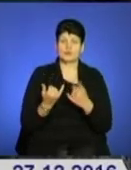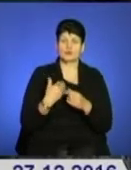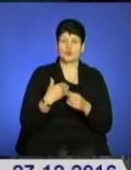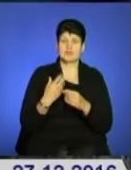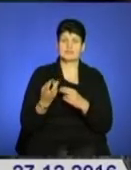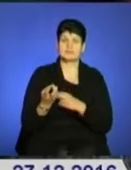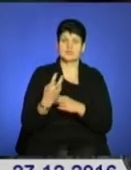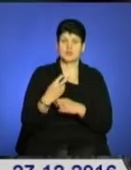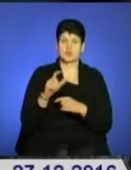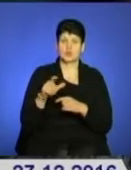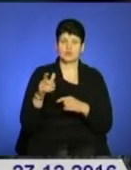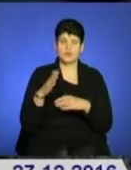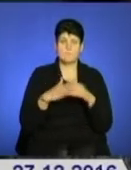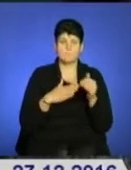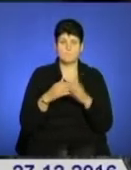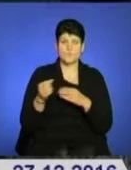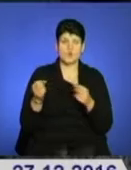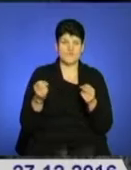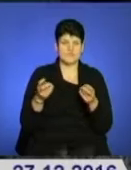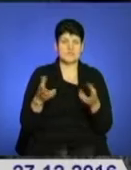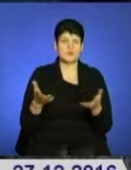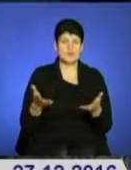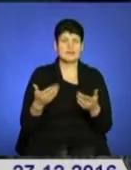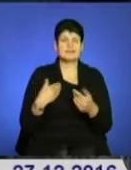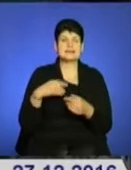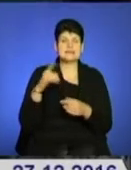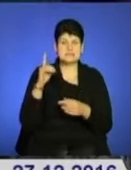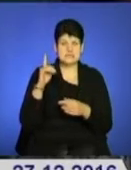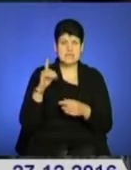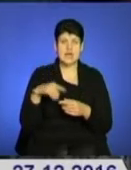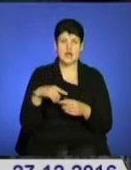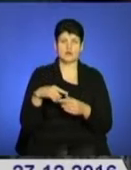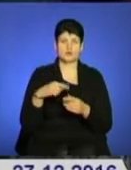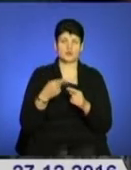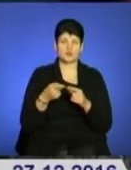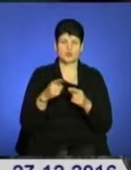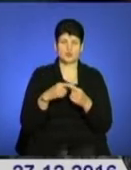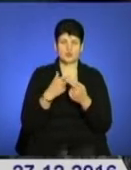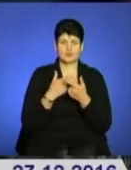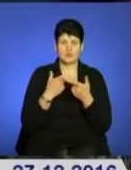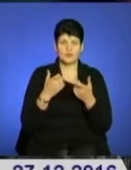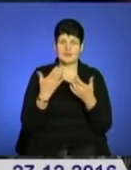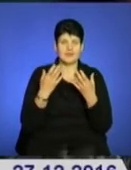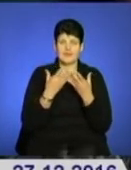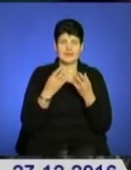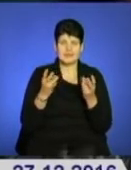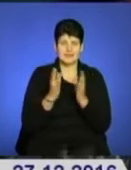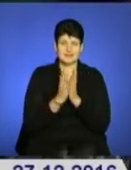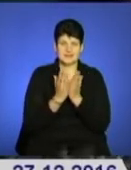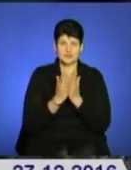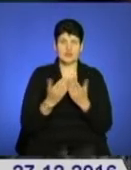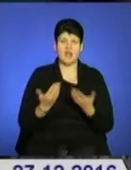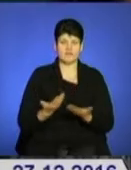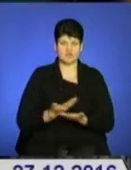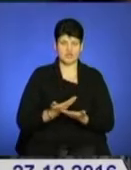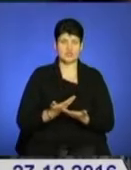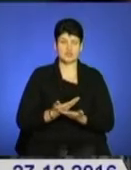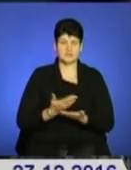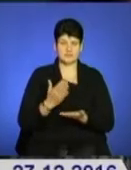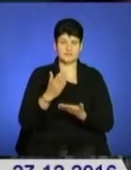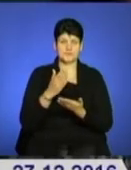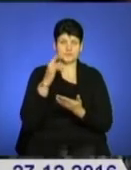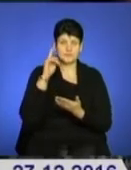завітали люди-професіонали, які знають таку інформацію не з підручників, а з життя, і можуть